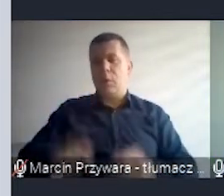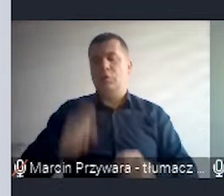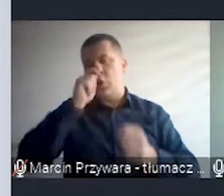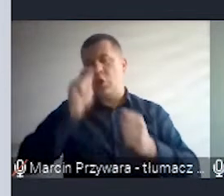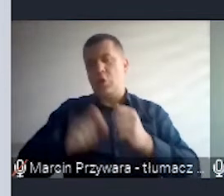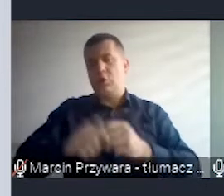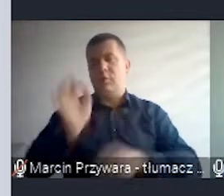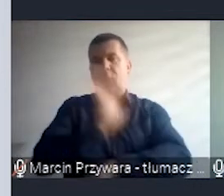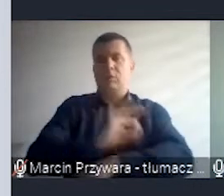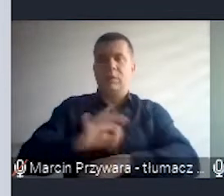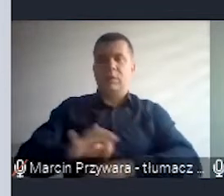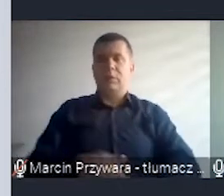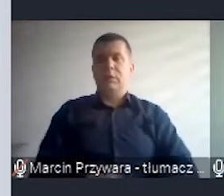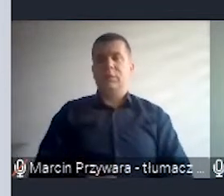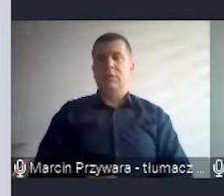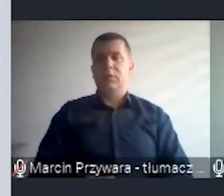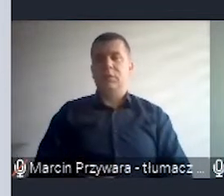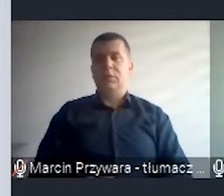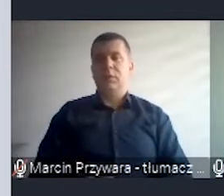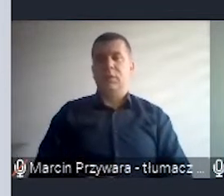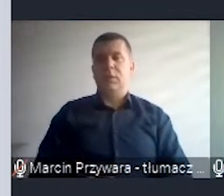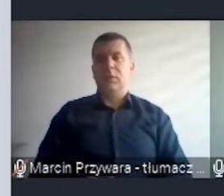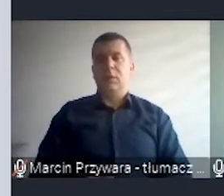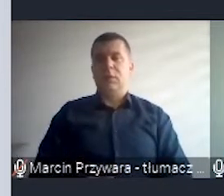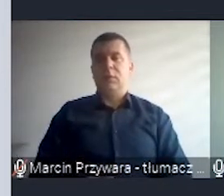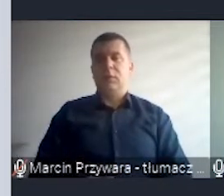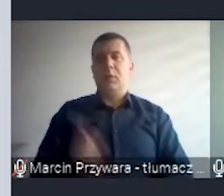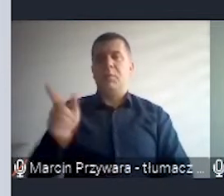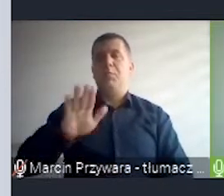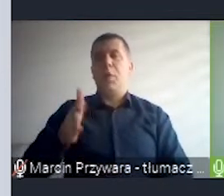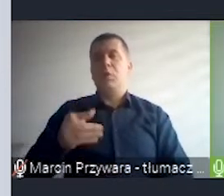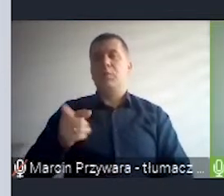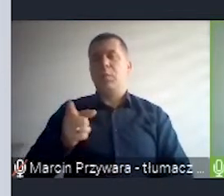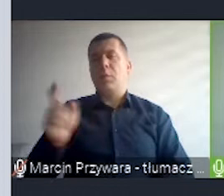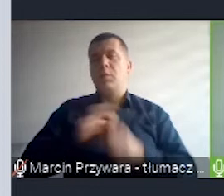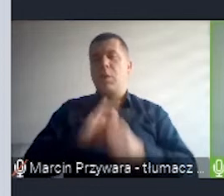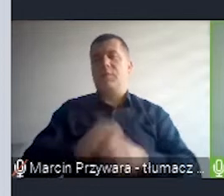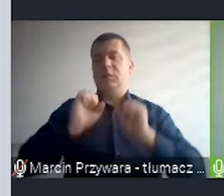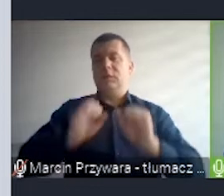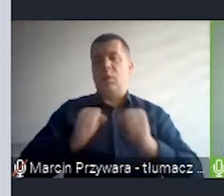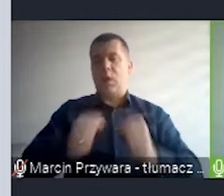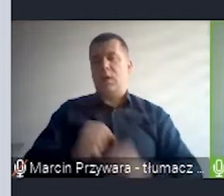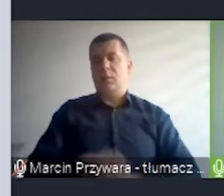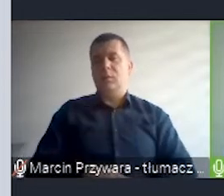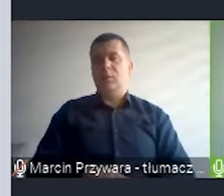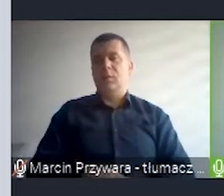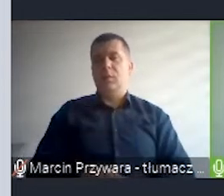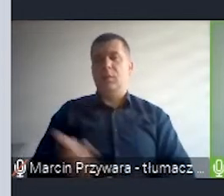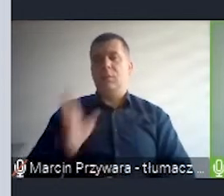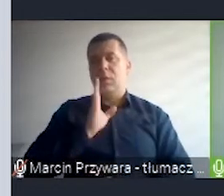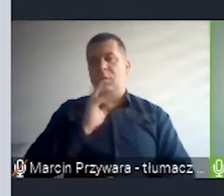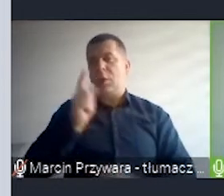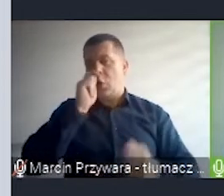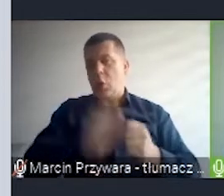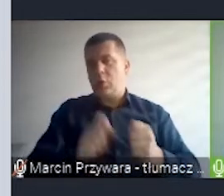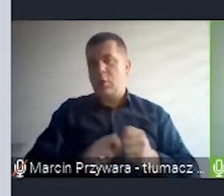projekty. I to są podmioty, które chociażby prowadzą działalność taką typową